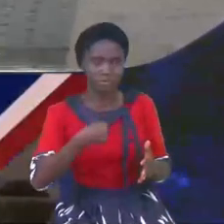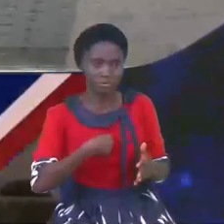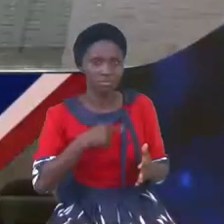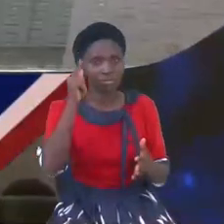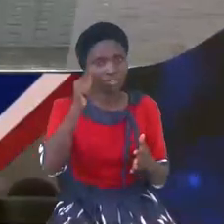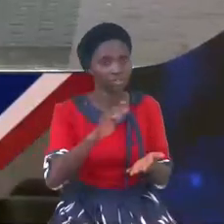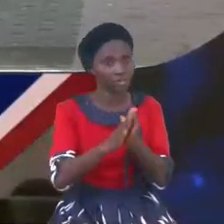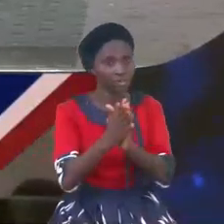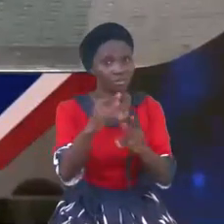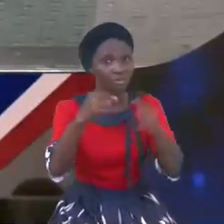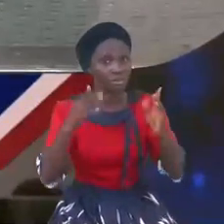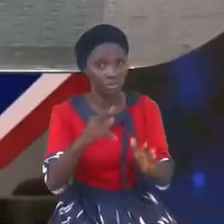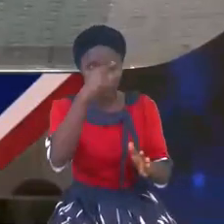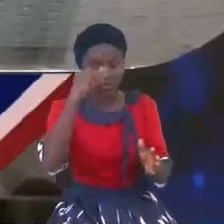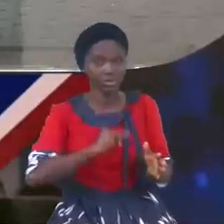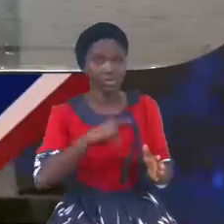vérité?